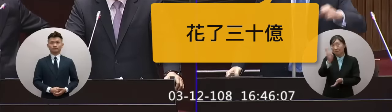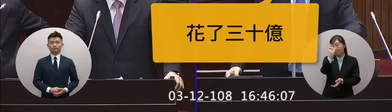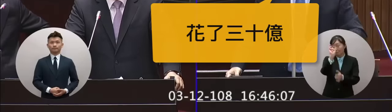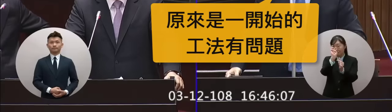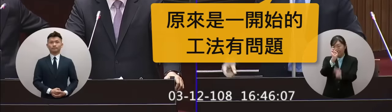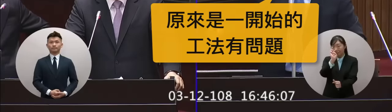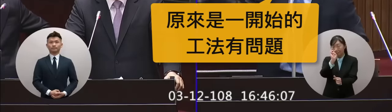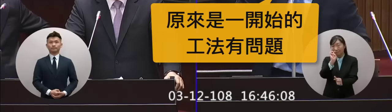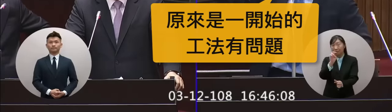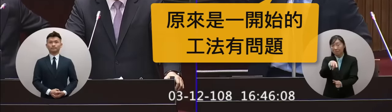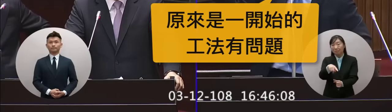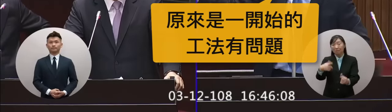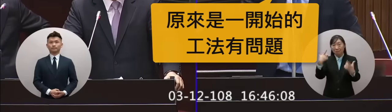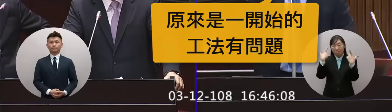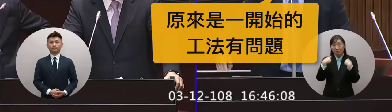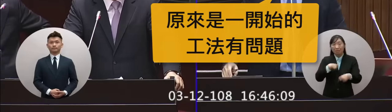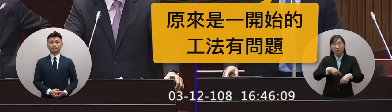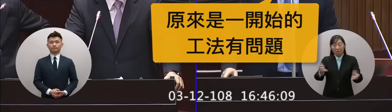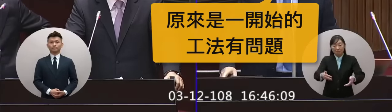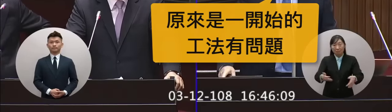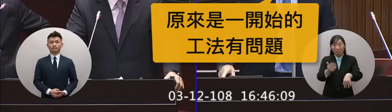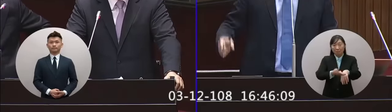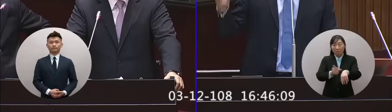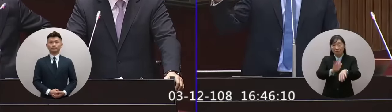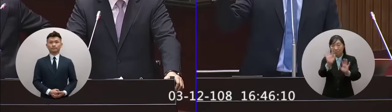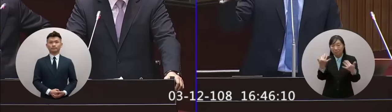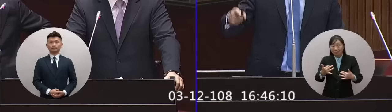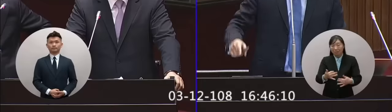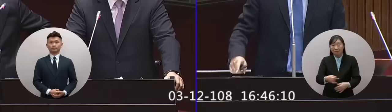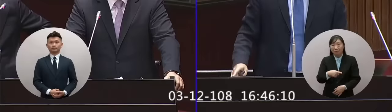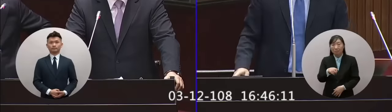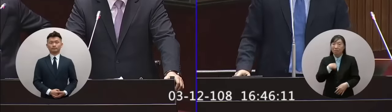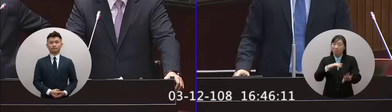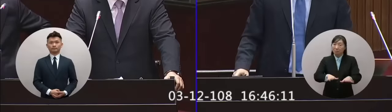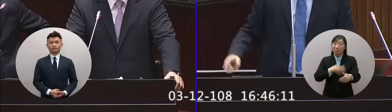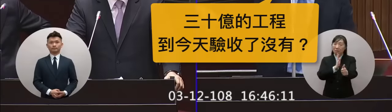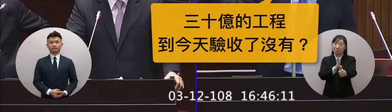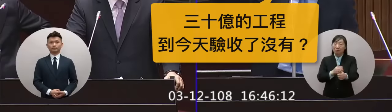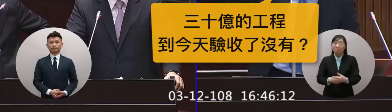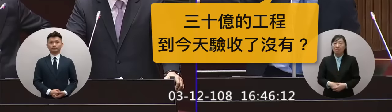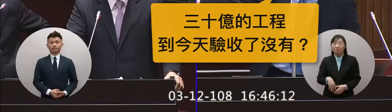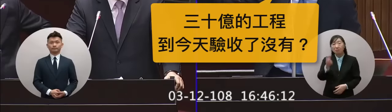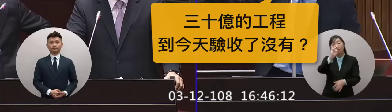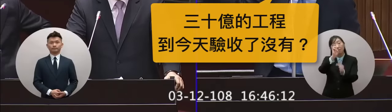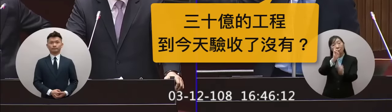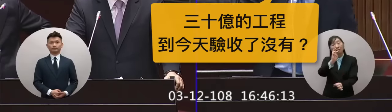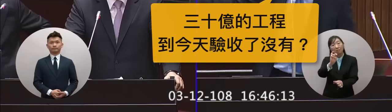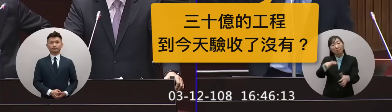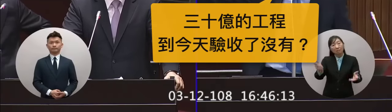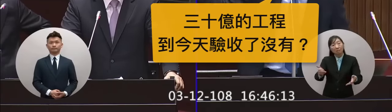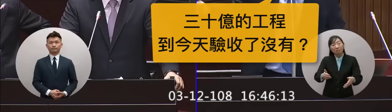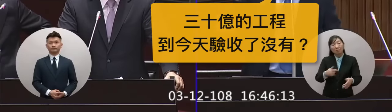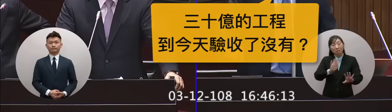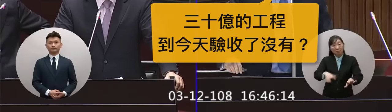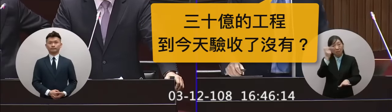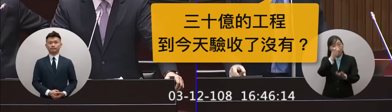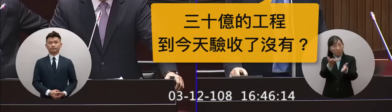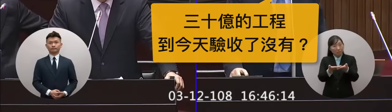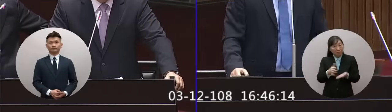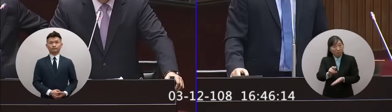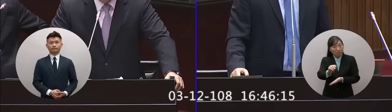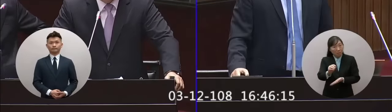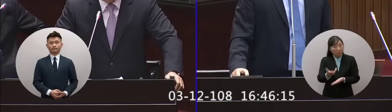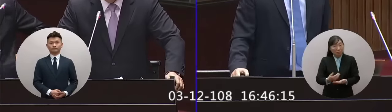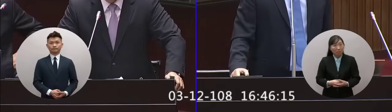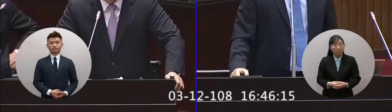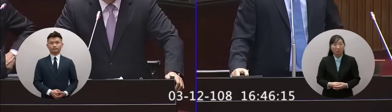30亿，原来是一开始的工法有问题。我单刀直入问一个问题呀、啊，30亿的工程到今天验收了没有？